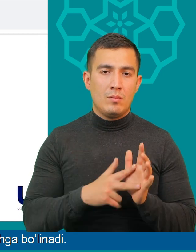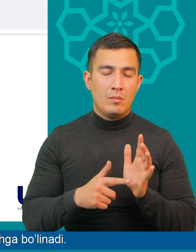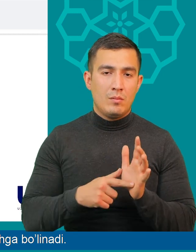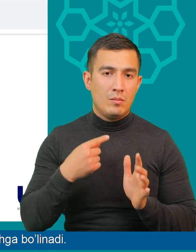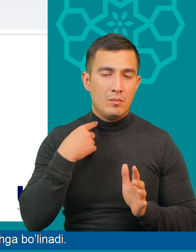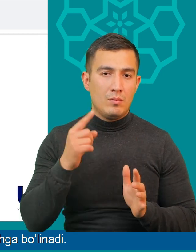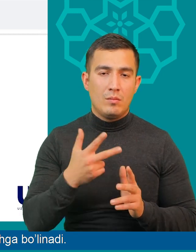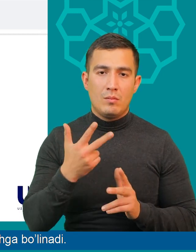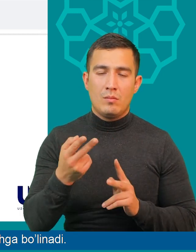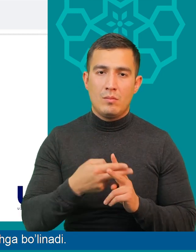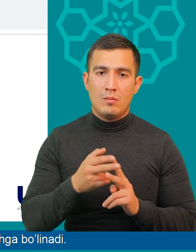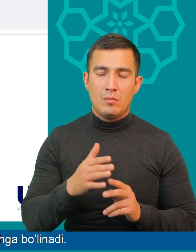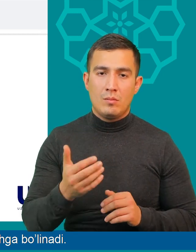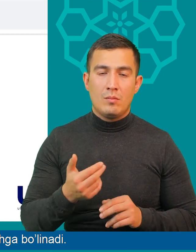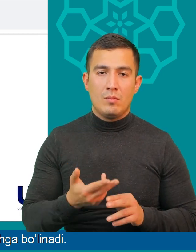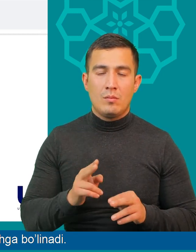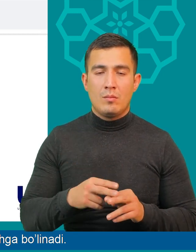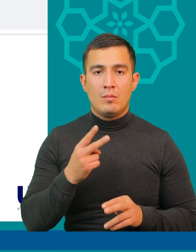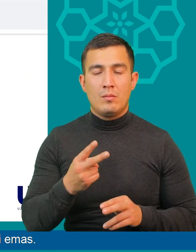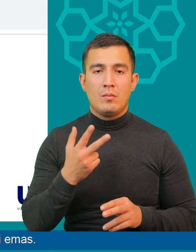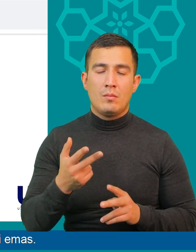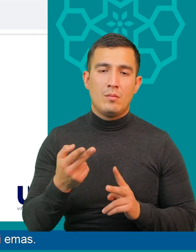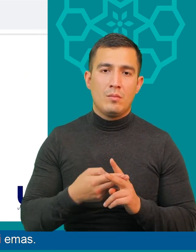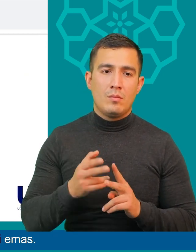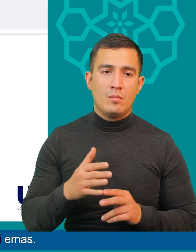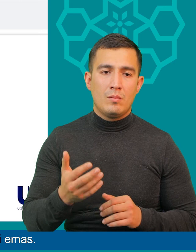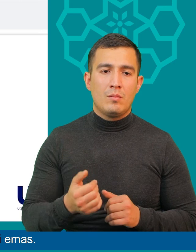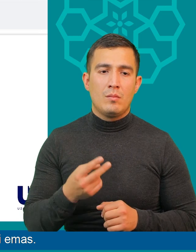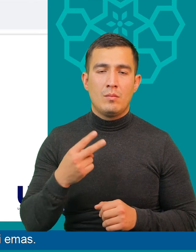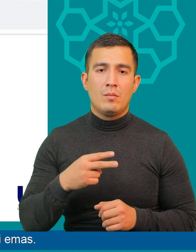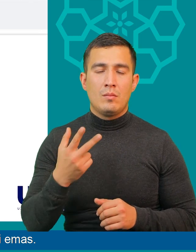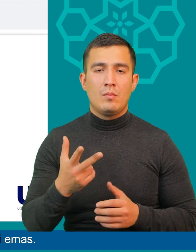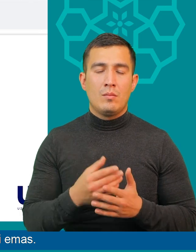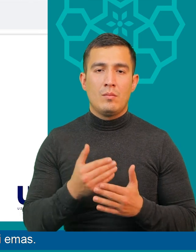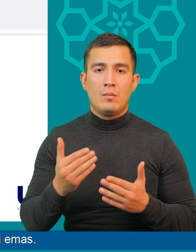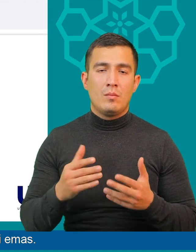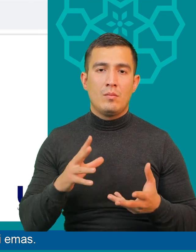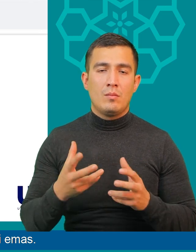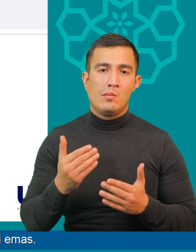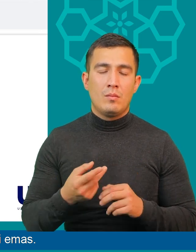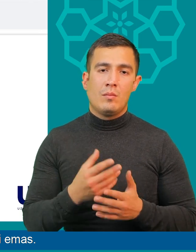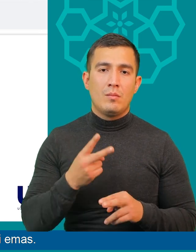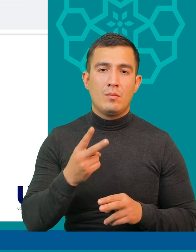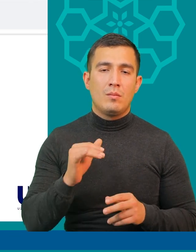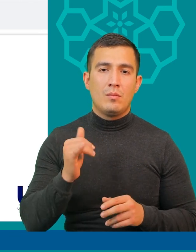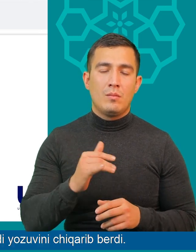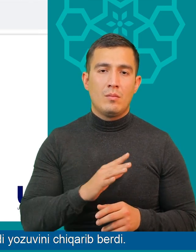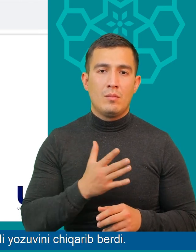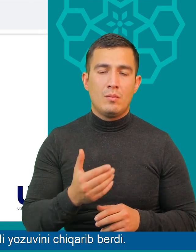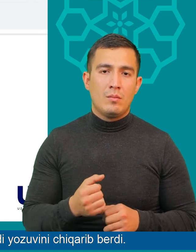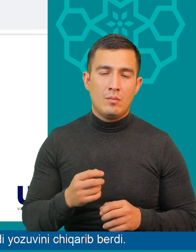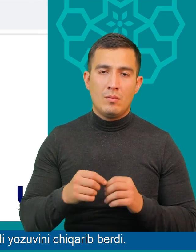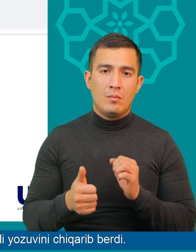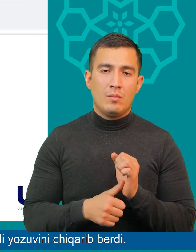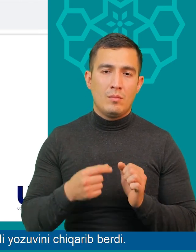87 son 3 ga bo'linadi. Shuning uchun 2 yoki 3 ga bo'linadi. 23 2 va 3 ga bo'linmaganligi uchun 2 ga karrali emas.